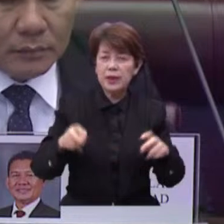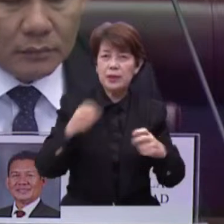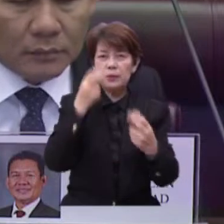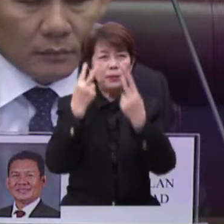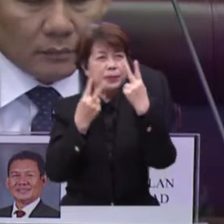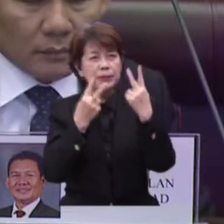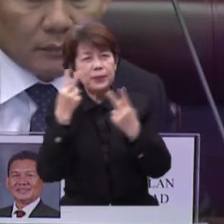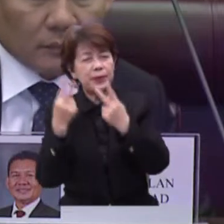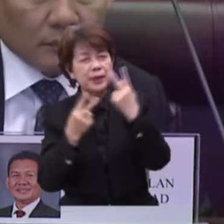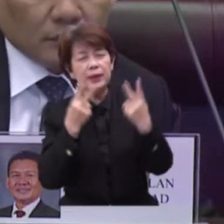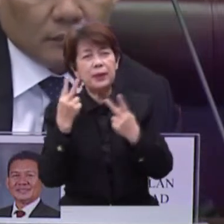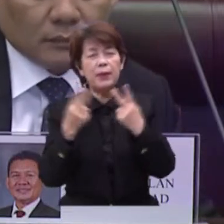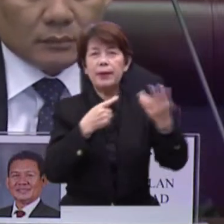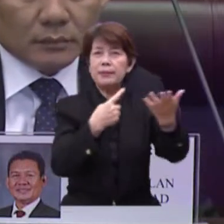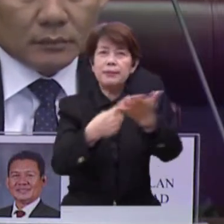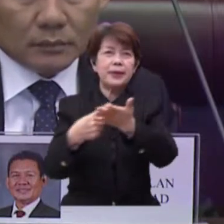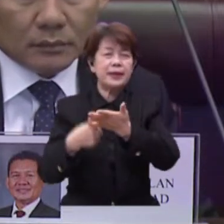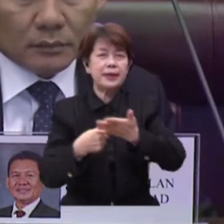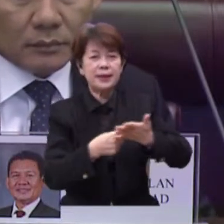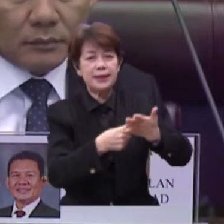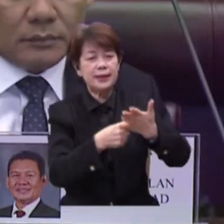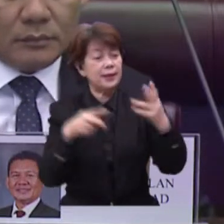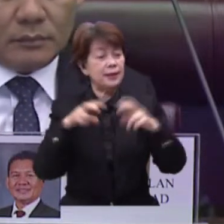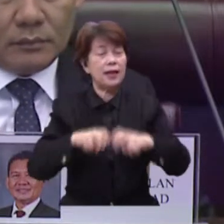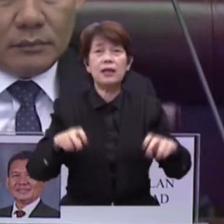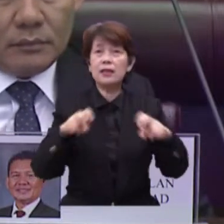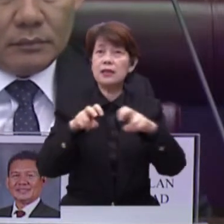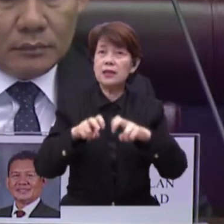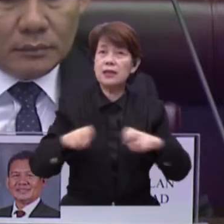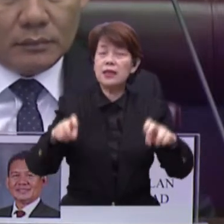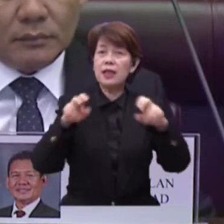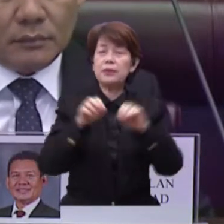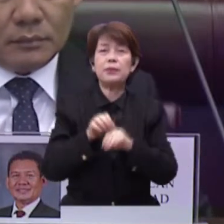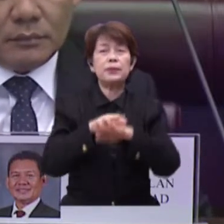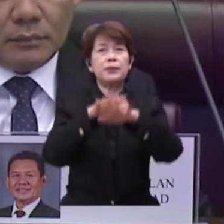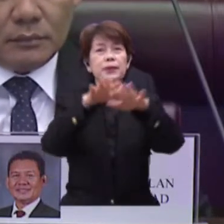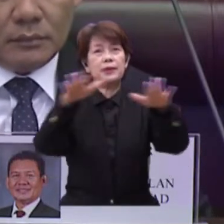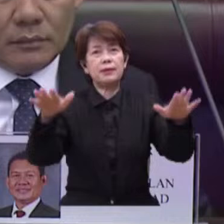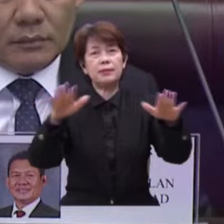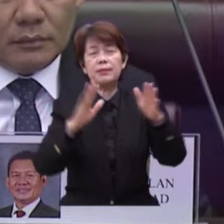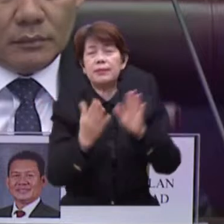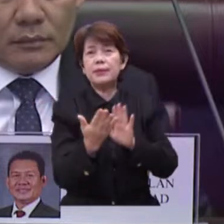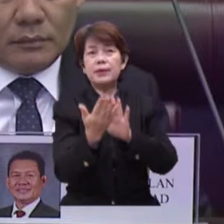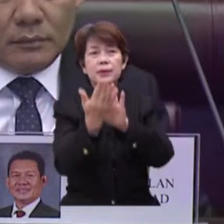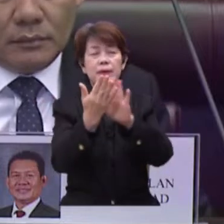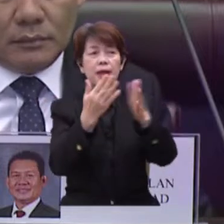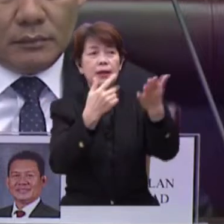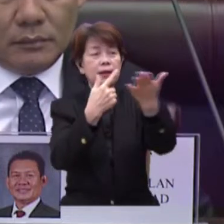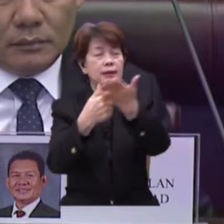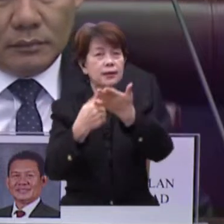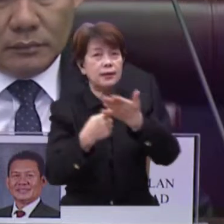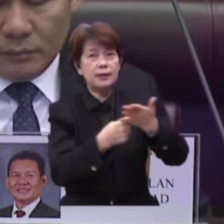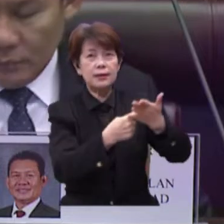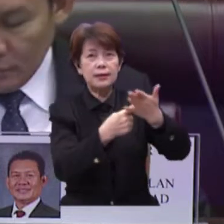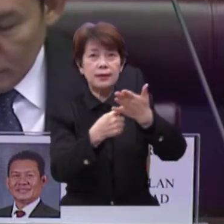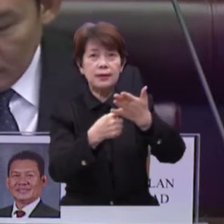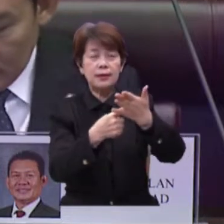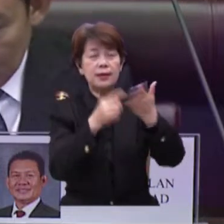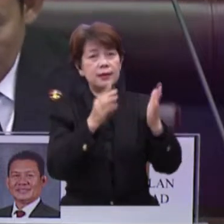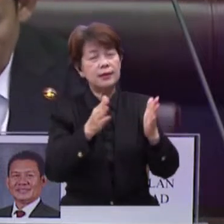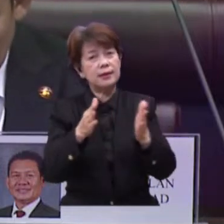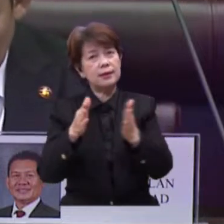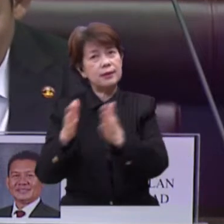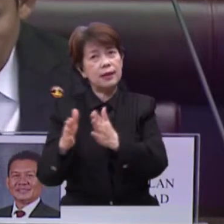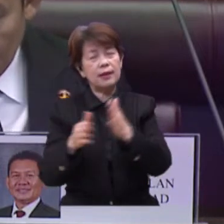bincangan dan juga kajian yang menyeluruh sebelum mengemukakan cadangan pindahan kepada kanon